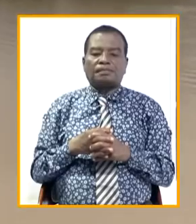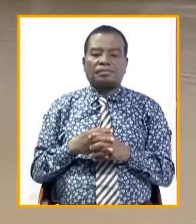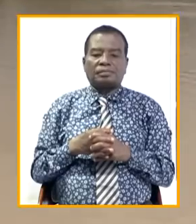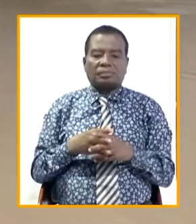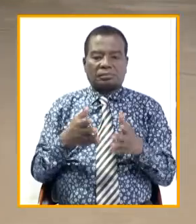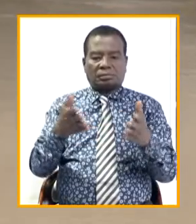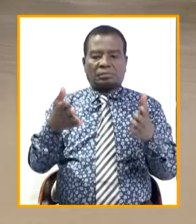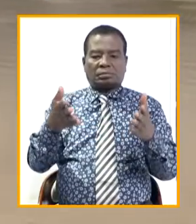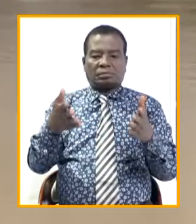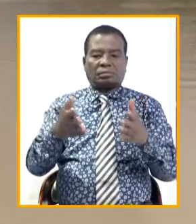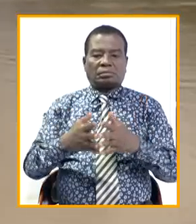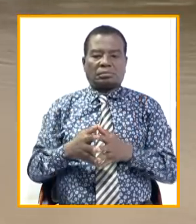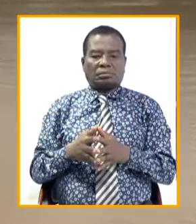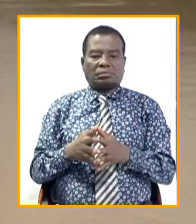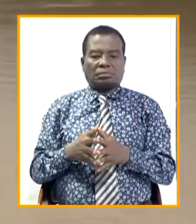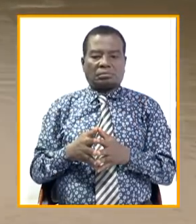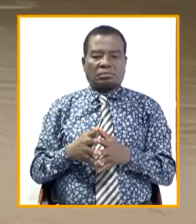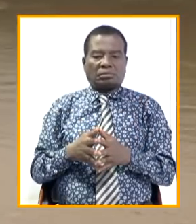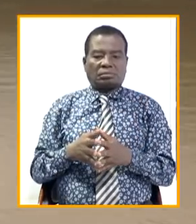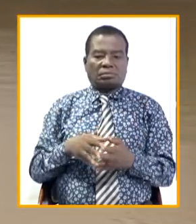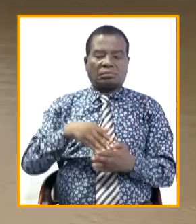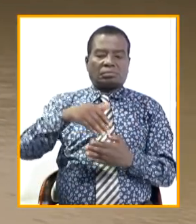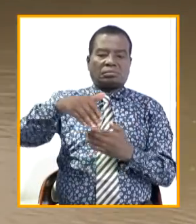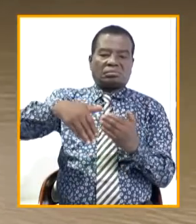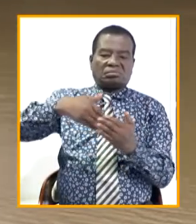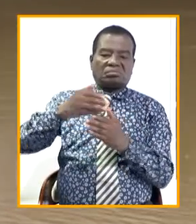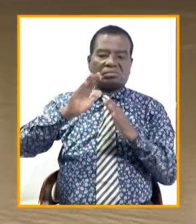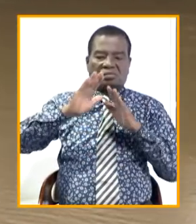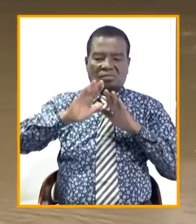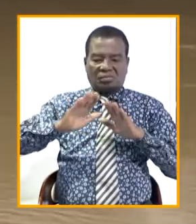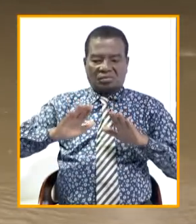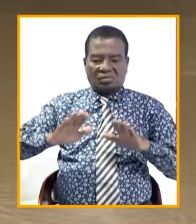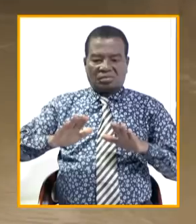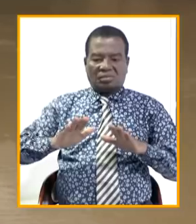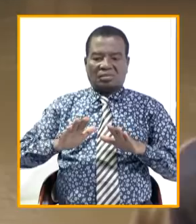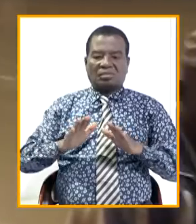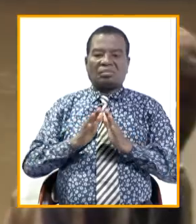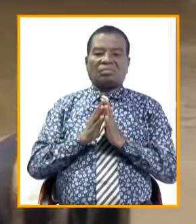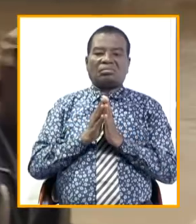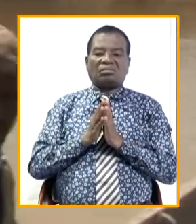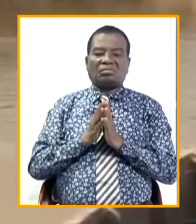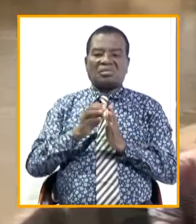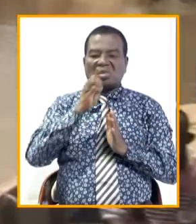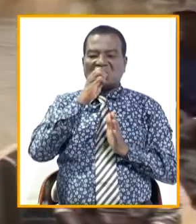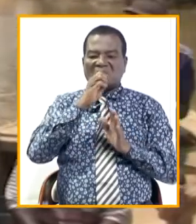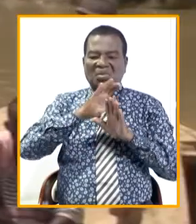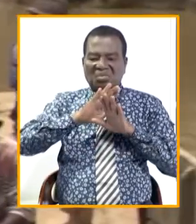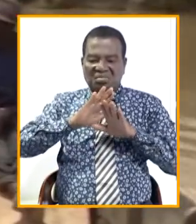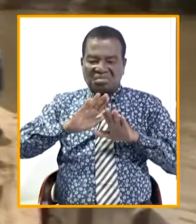Un environnement paisible, un cours d'eau calme.